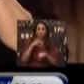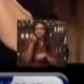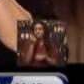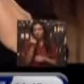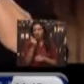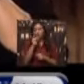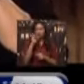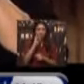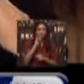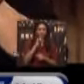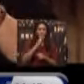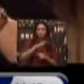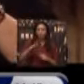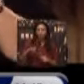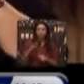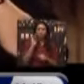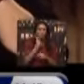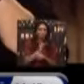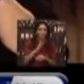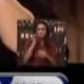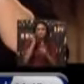سرعة الحياة